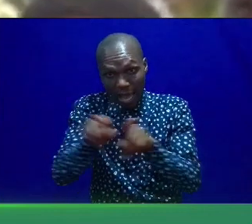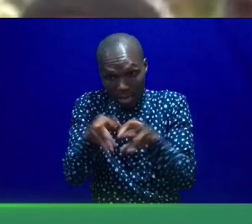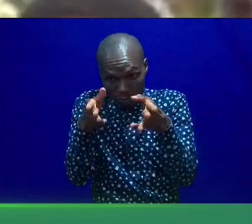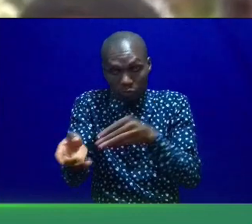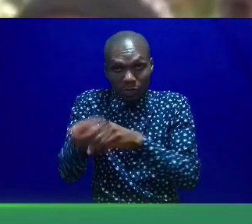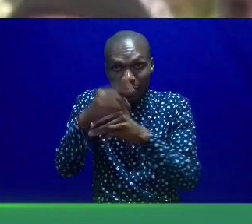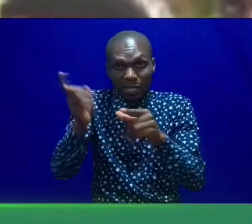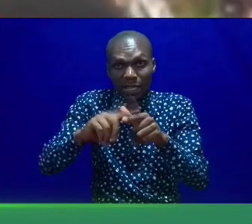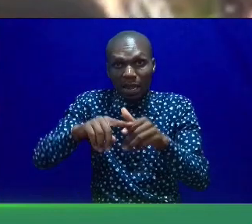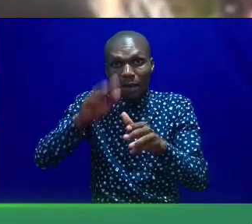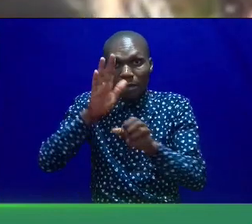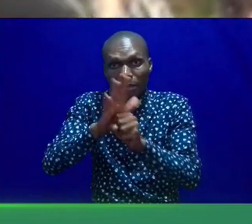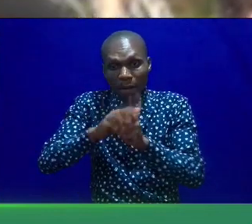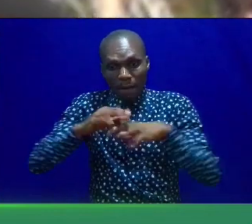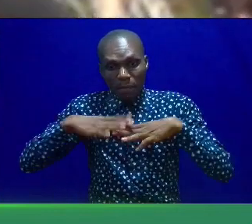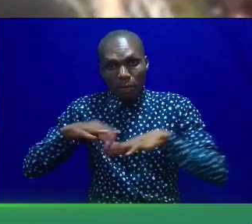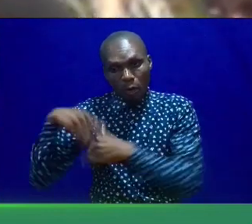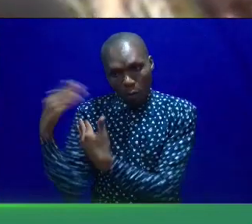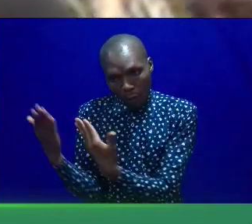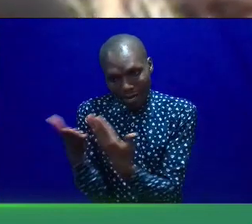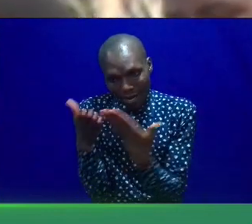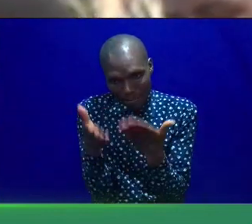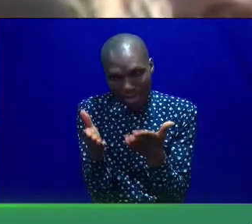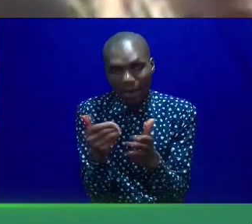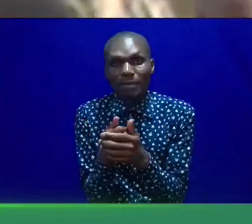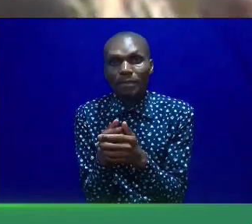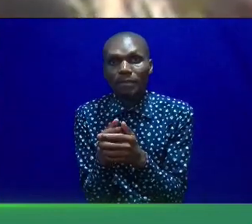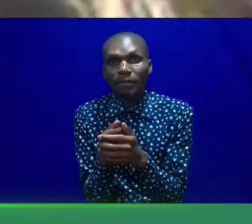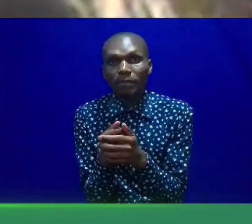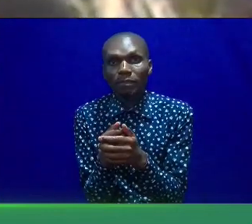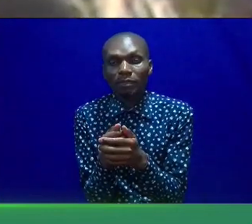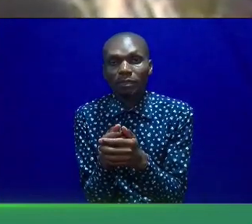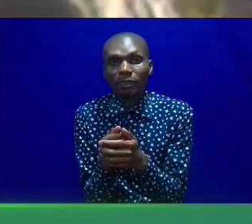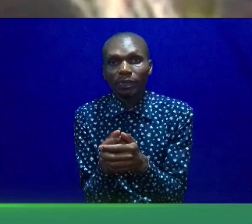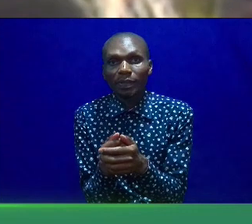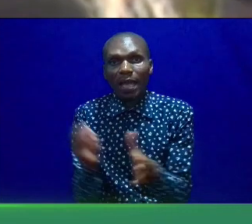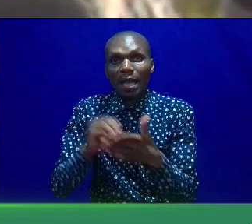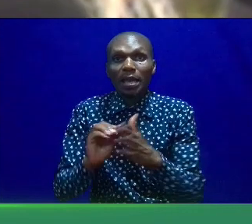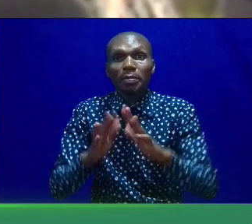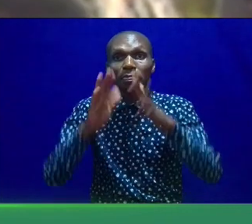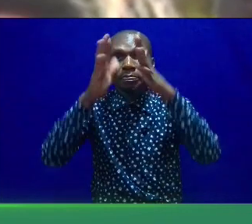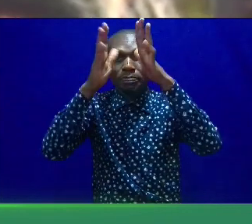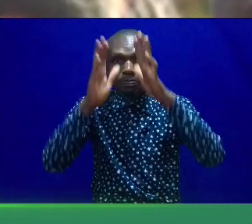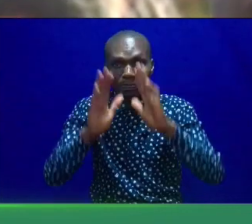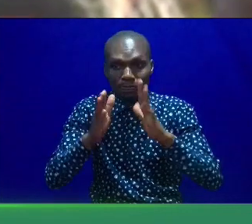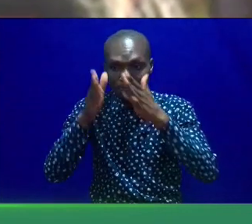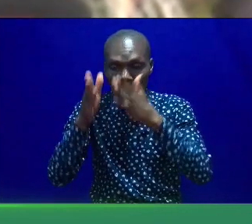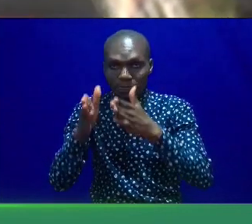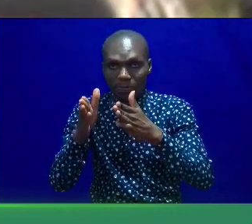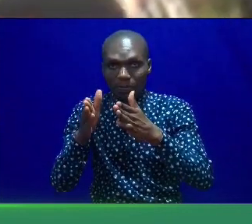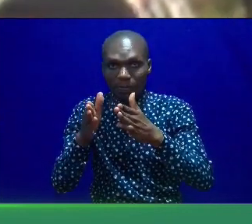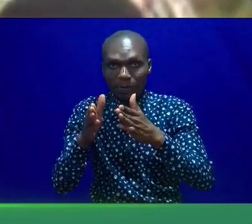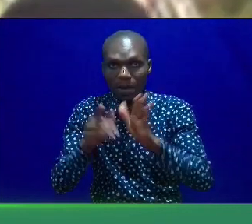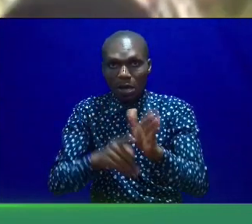leo washikadau wengi wamekaribishwa katika uwanja na tunasherekea